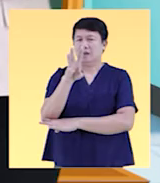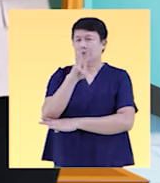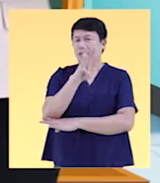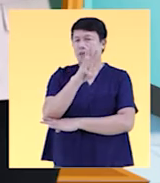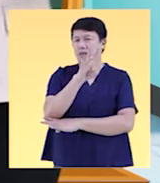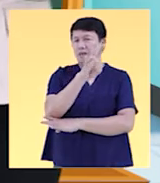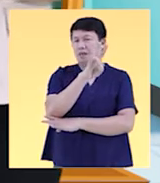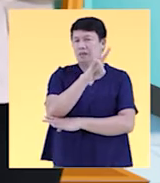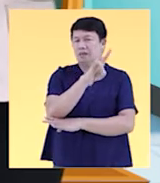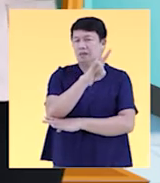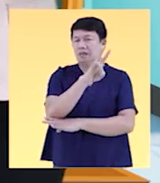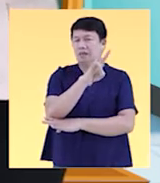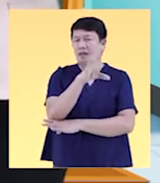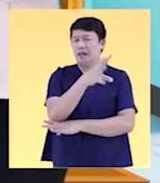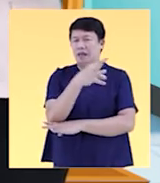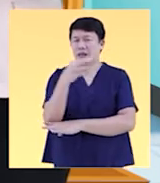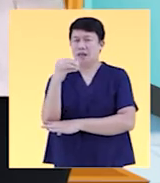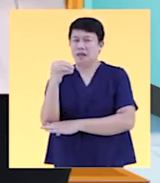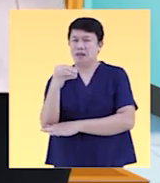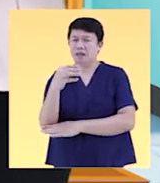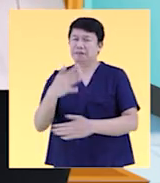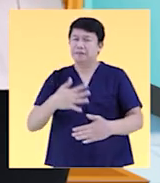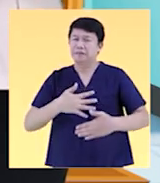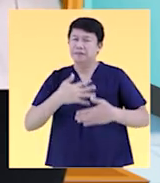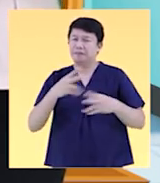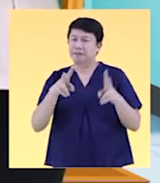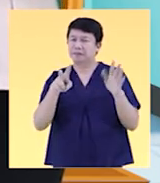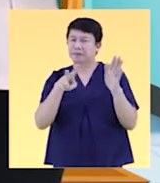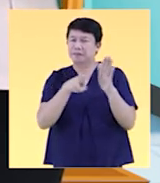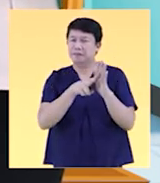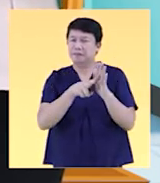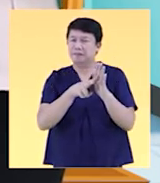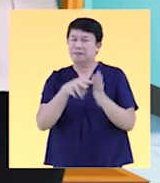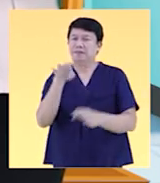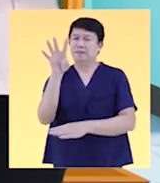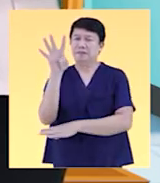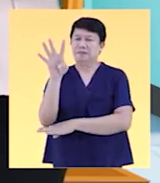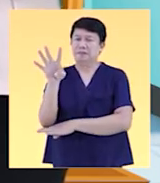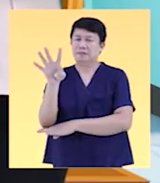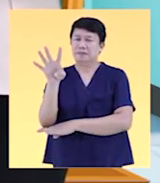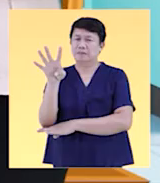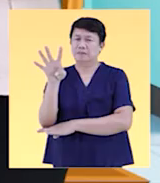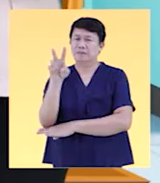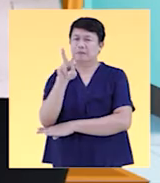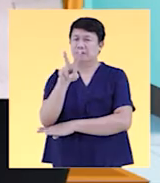4,167, samantalang ang Masayahin Village naman ay